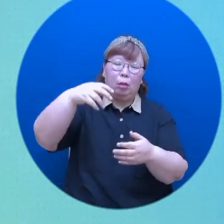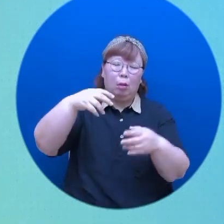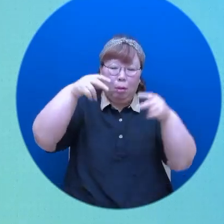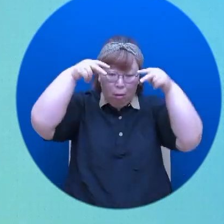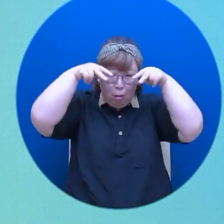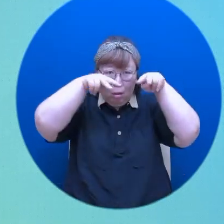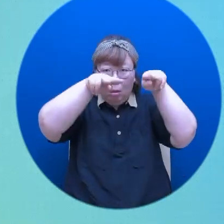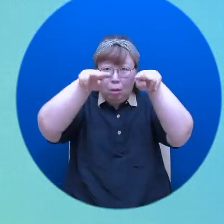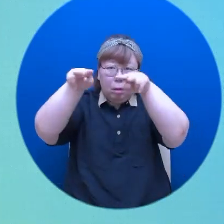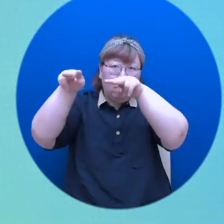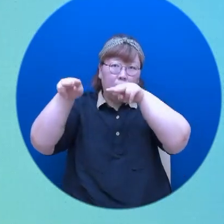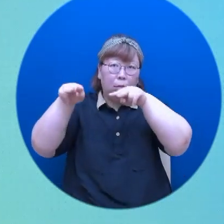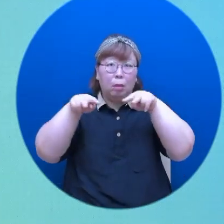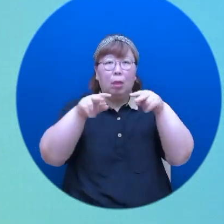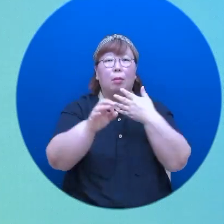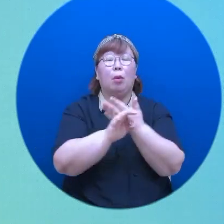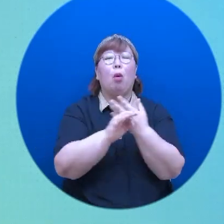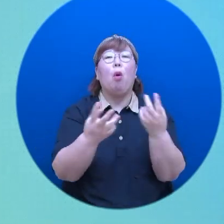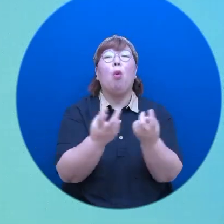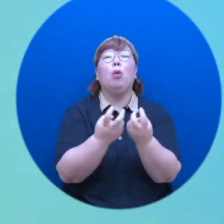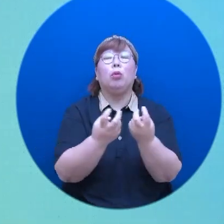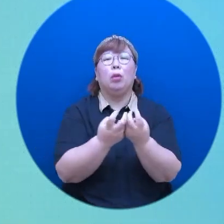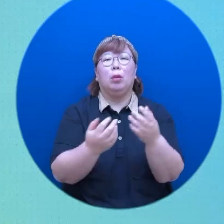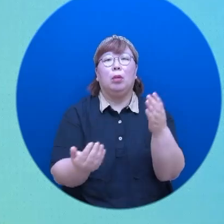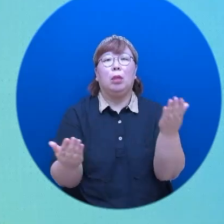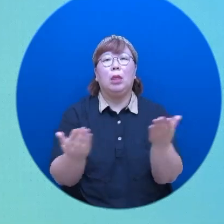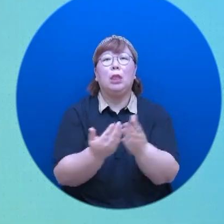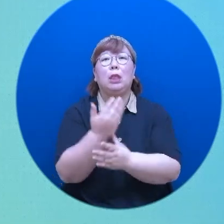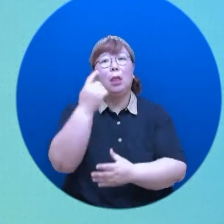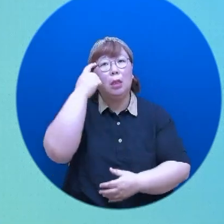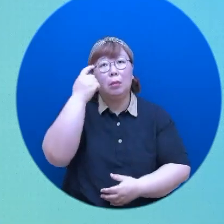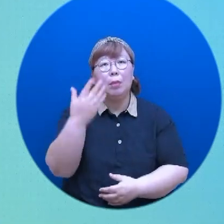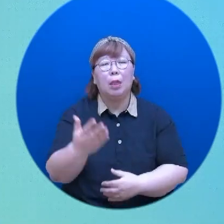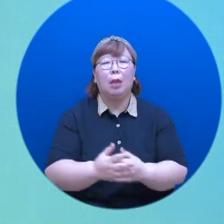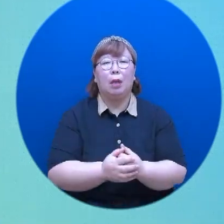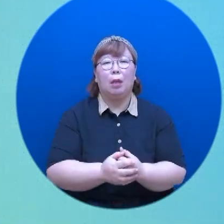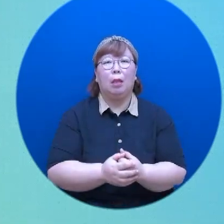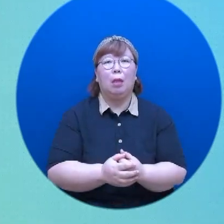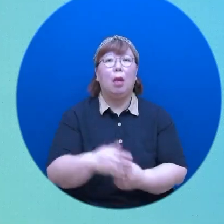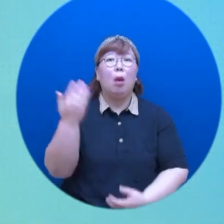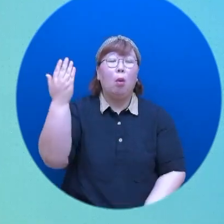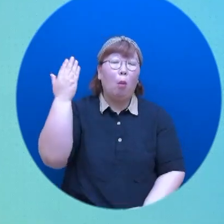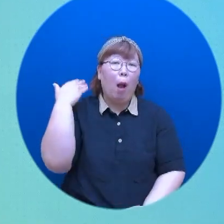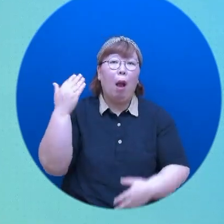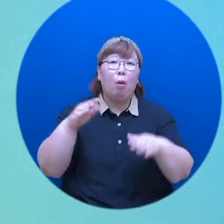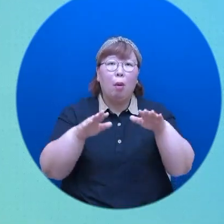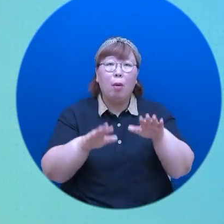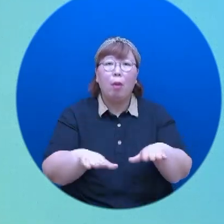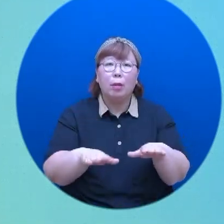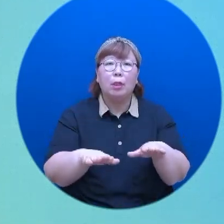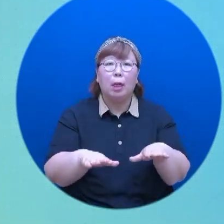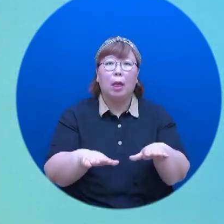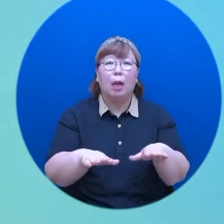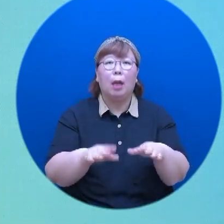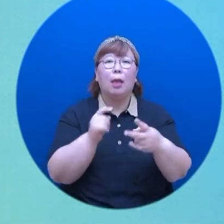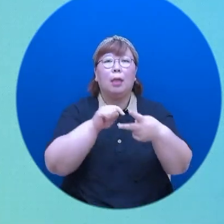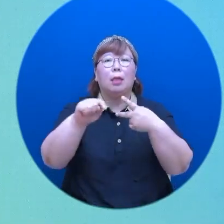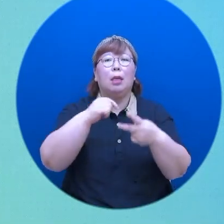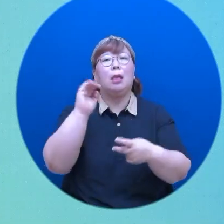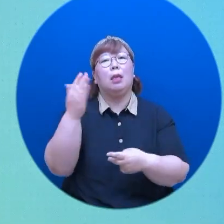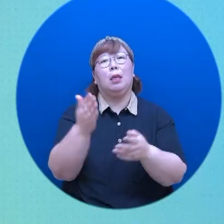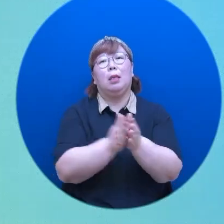어떤 일이 일어날까요? 그때 우리의 과거와 현재가 이해되기